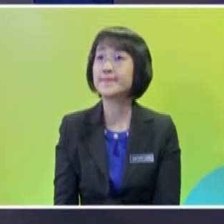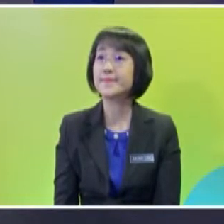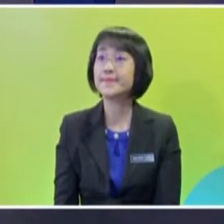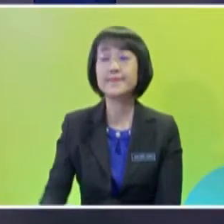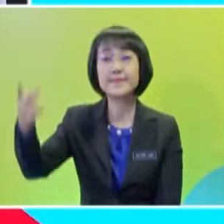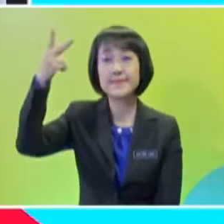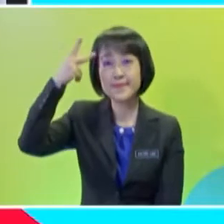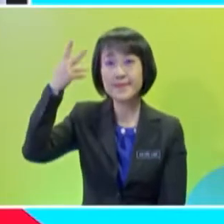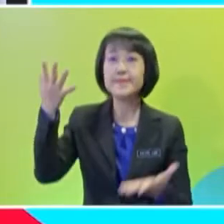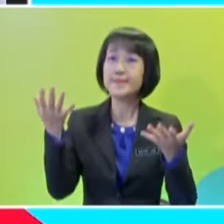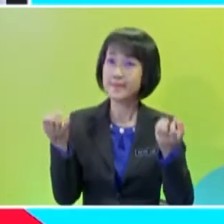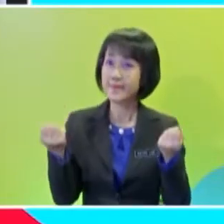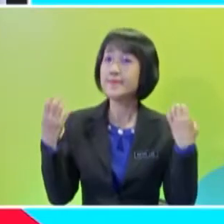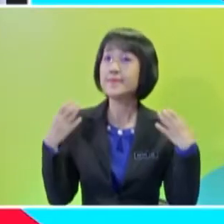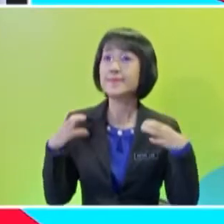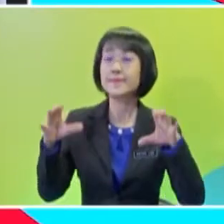cari